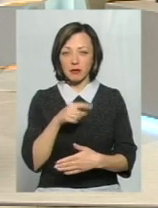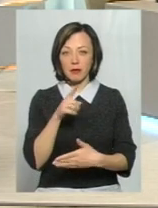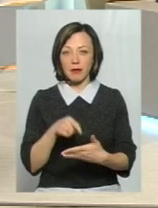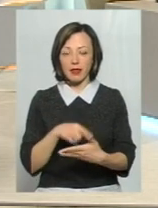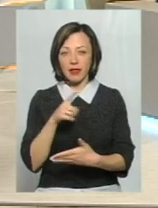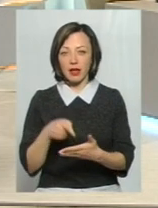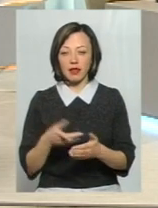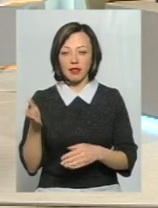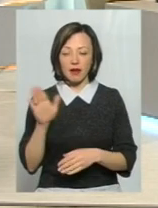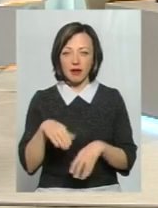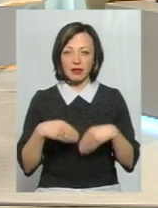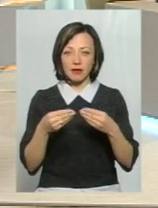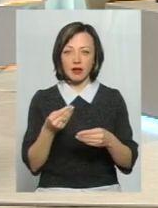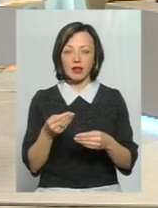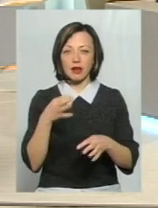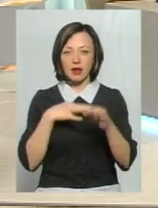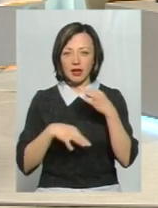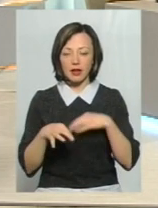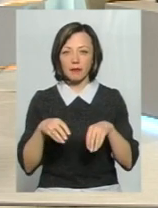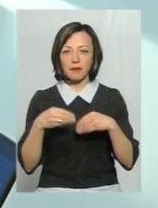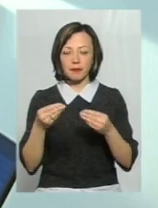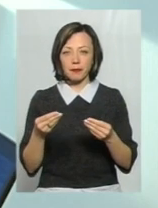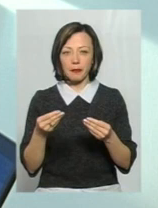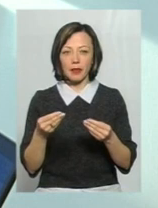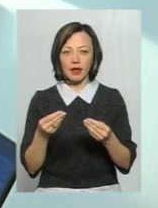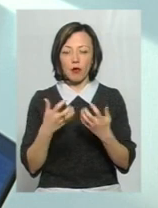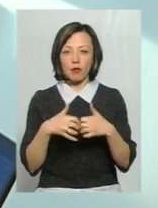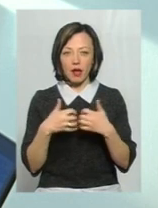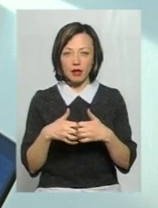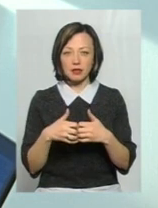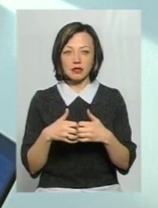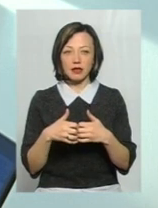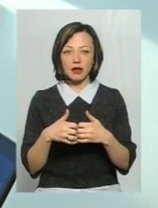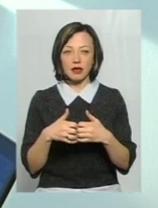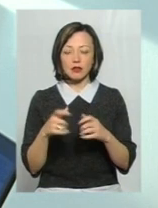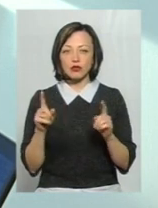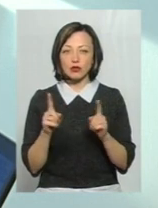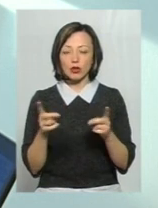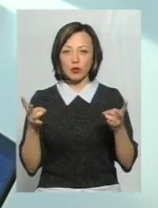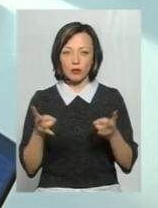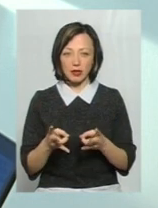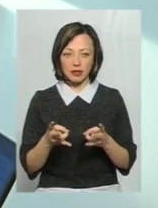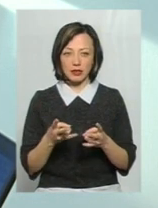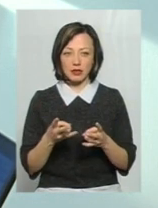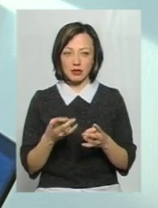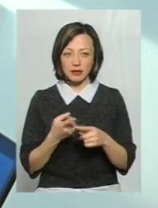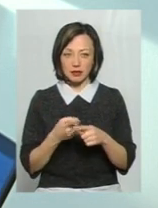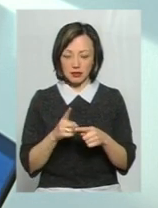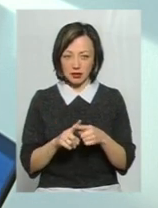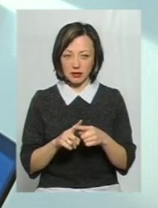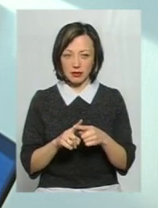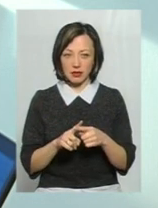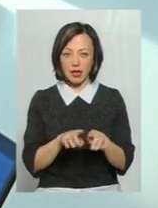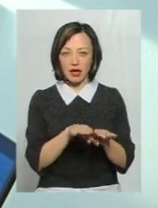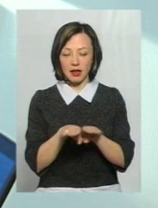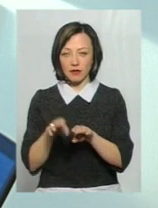що давайте ми будемо давати для лікарства, давайте ми будемо давати для обладнання і не давати для того, що необхідно. А хіба це необхідно? Хіба це не